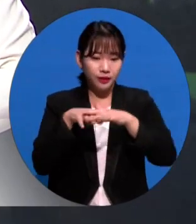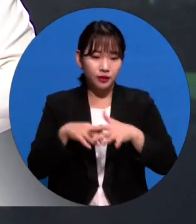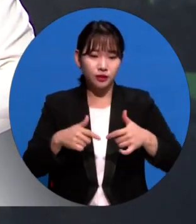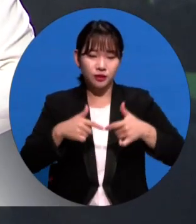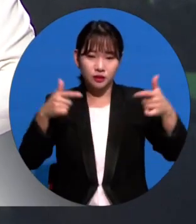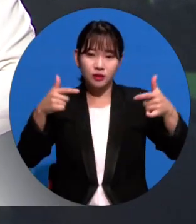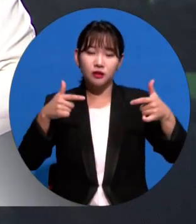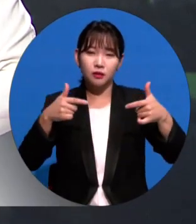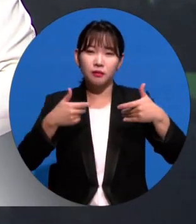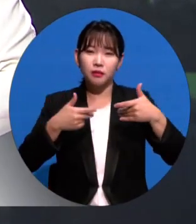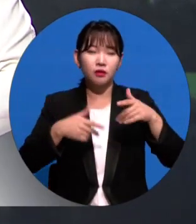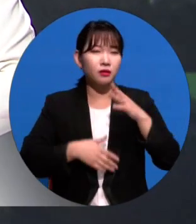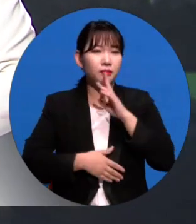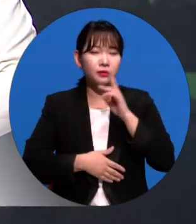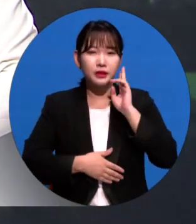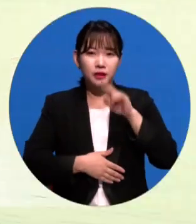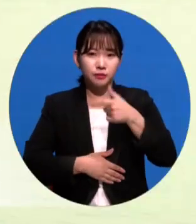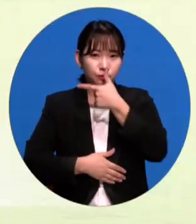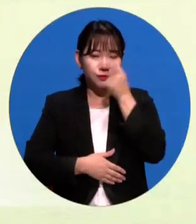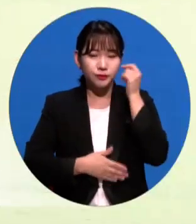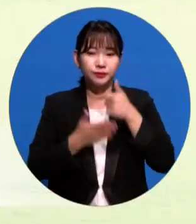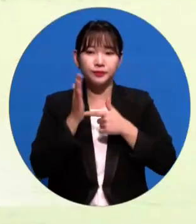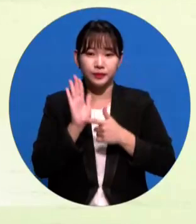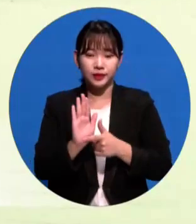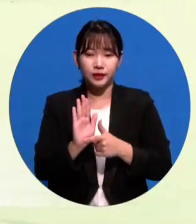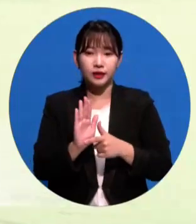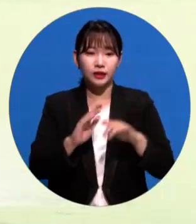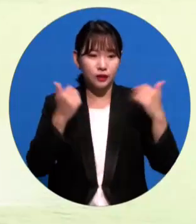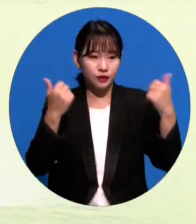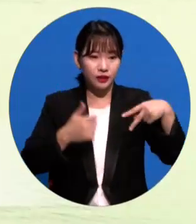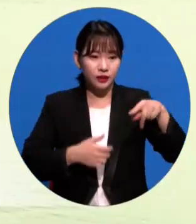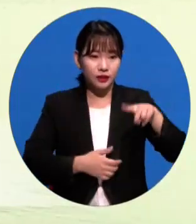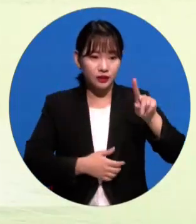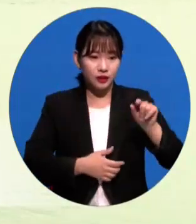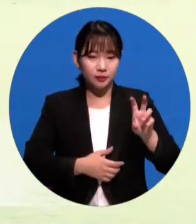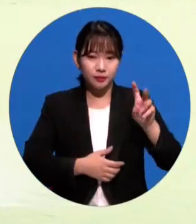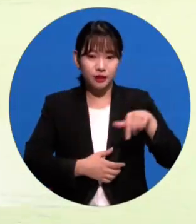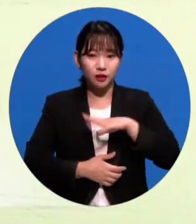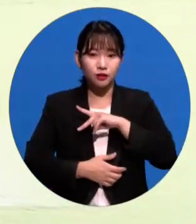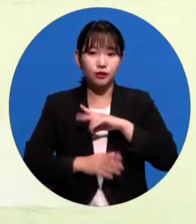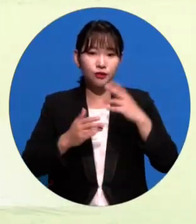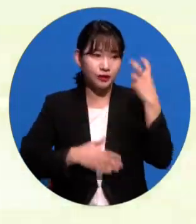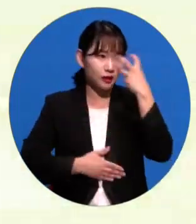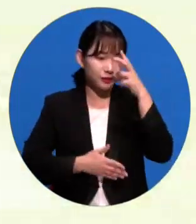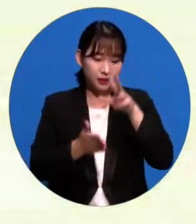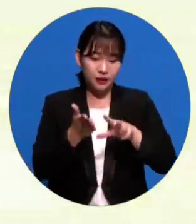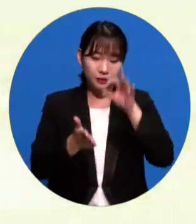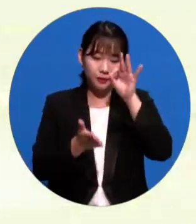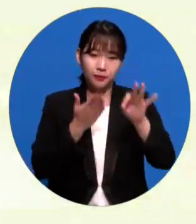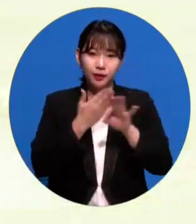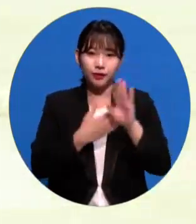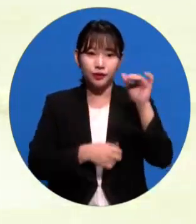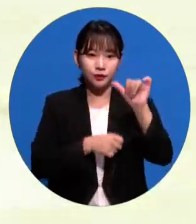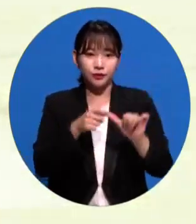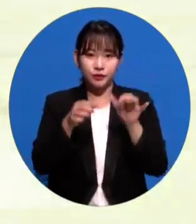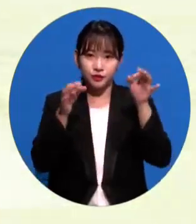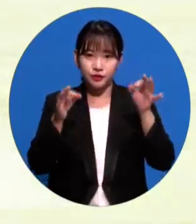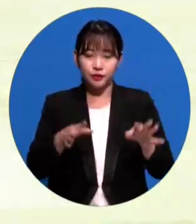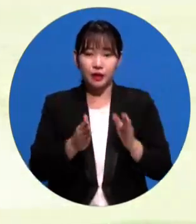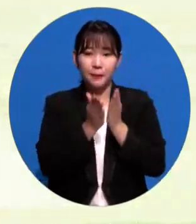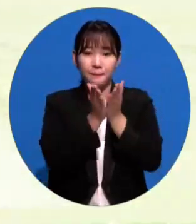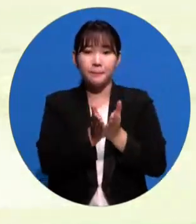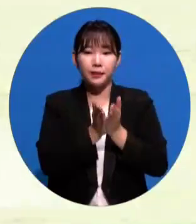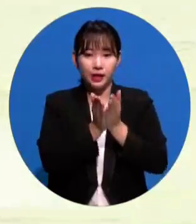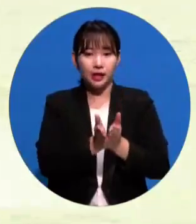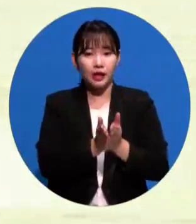구축이 매우 부족한 것으로 드러났습니다 국회 서삼석 의원의 국정감사 자료에 따르면 최근 5년간